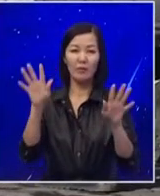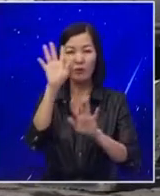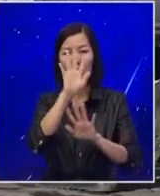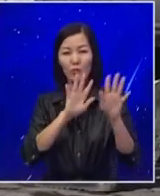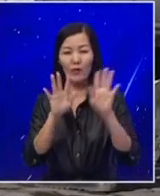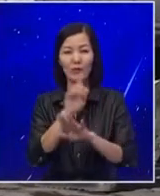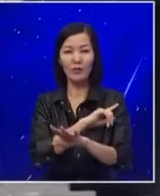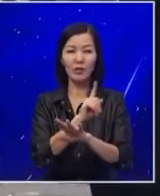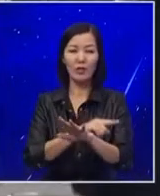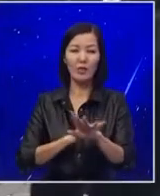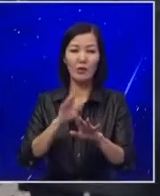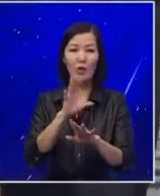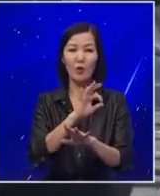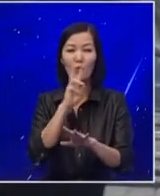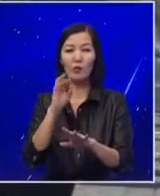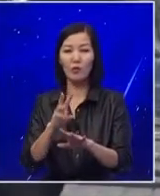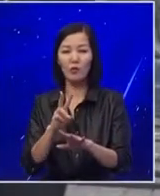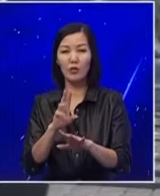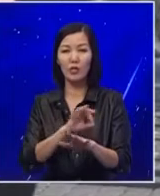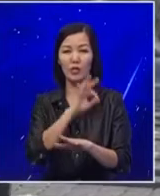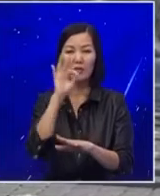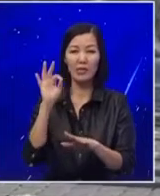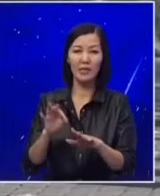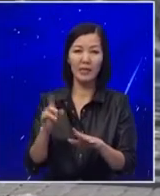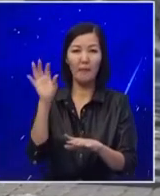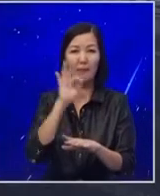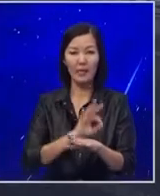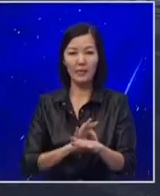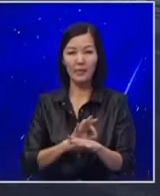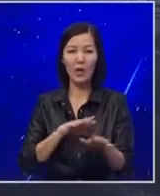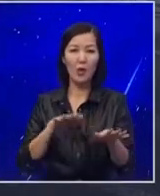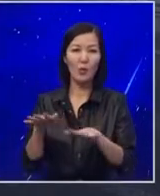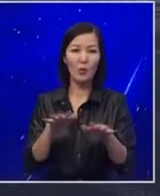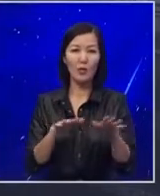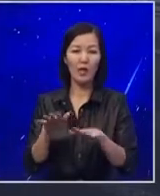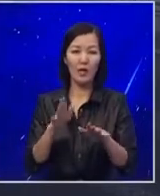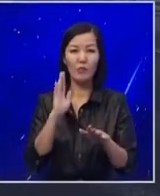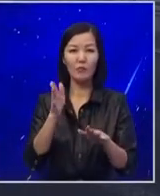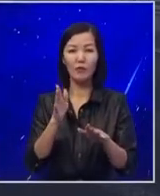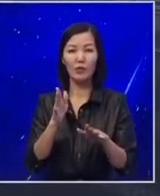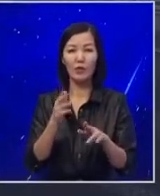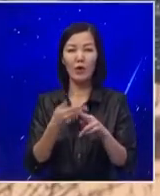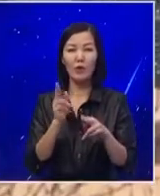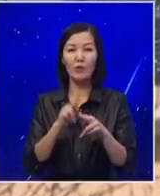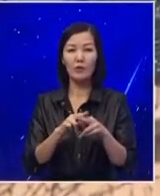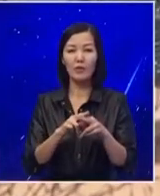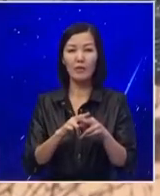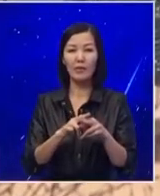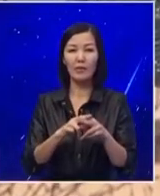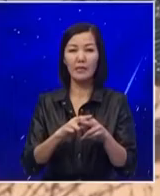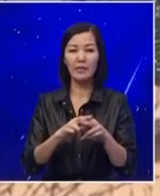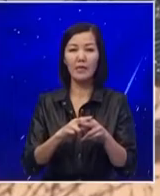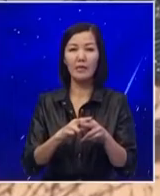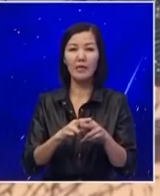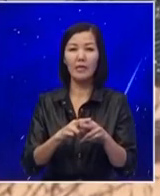жел күшейеді, ал оңтүстікке оңтүстік шығыста және батыста көктайғақ болады. Осыған байланысты мамандар азаматтарға жылуға